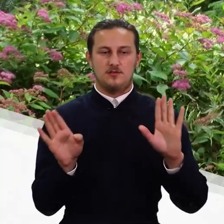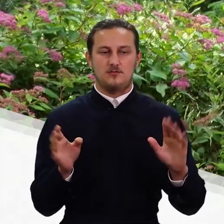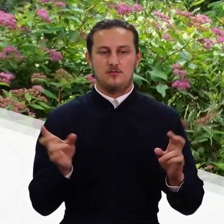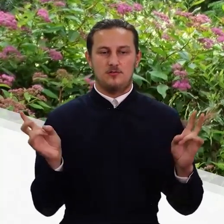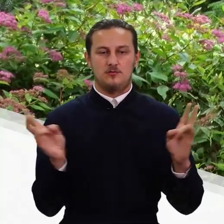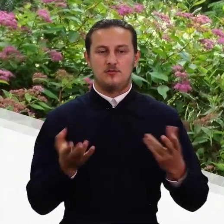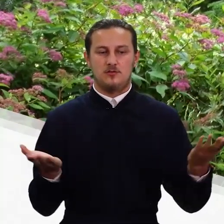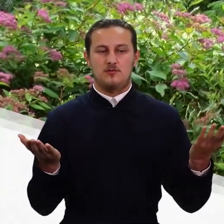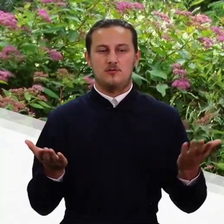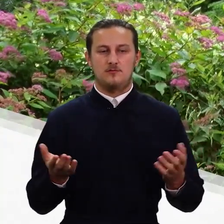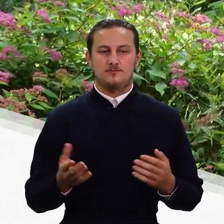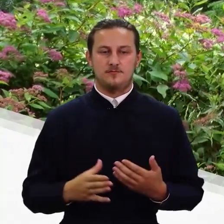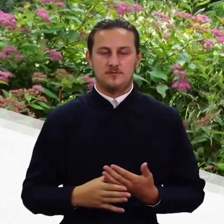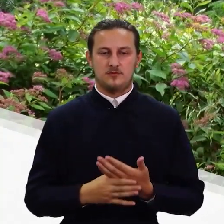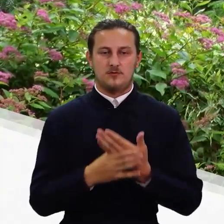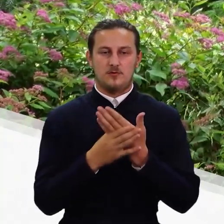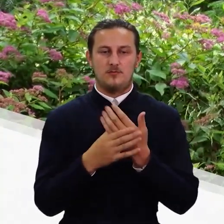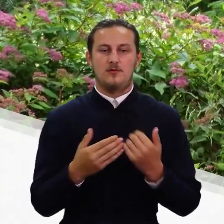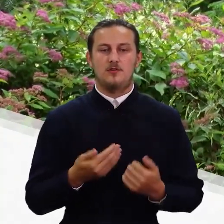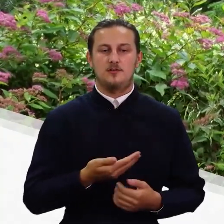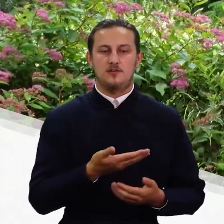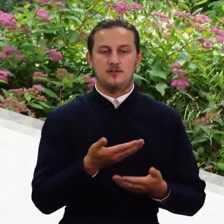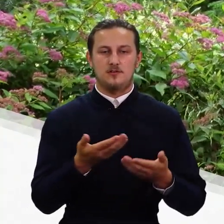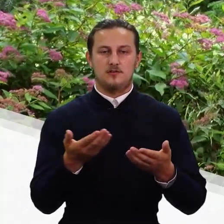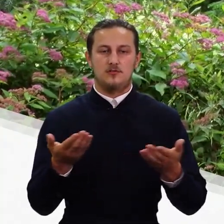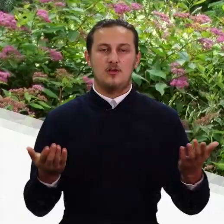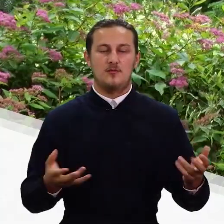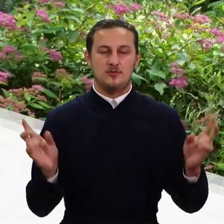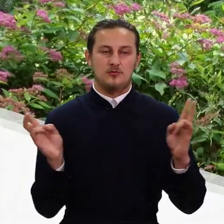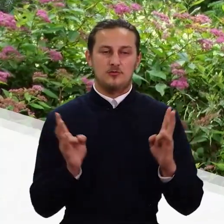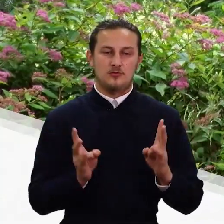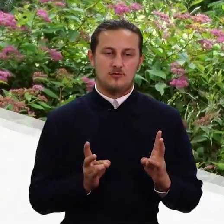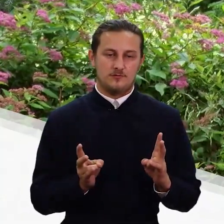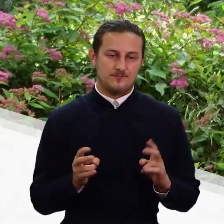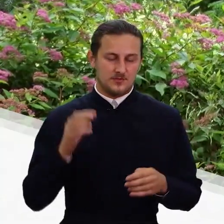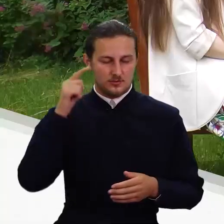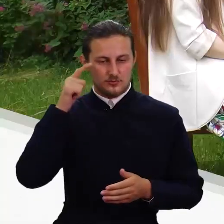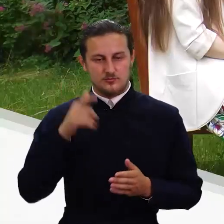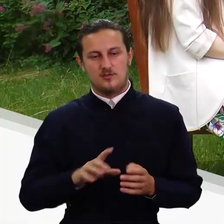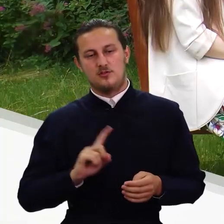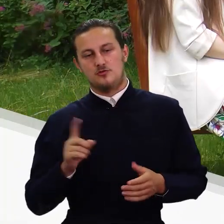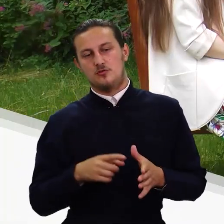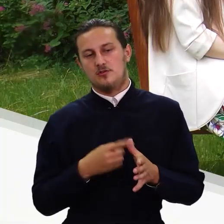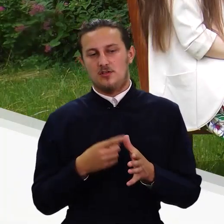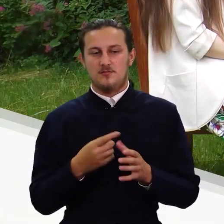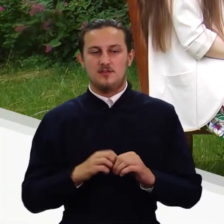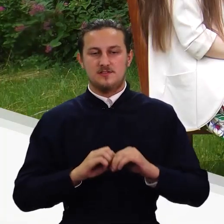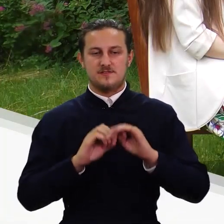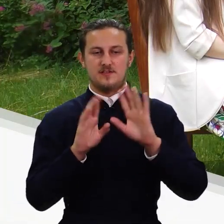маєш розуміти, що це ім'я тебе покриває не автоматично. Якщо ти не молишся до свого святого, якщо